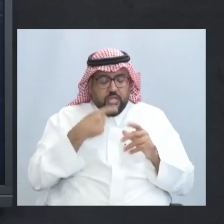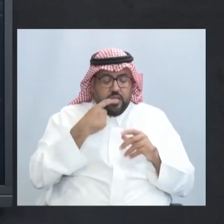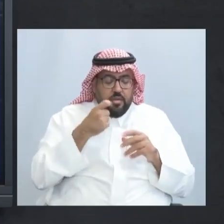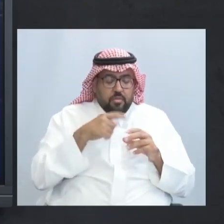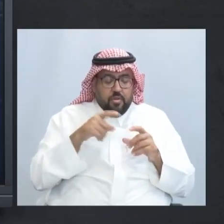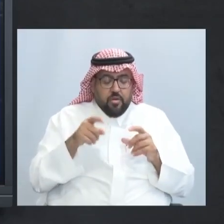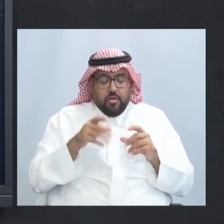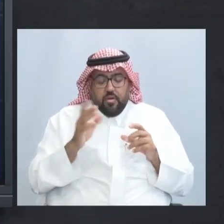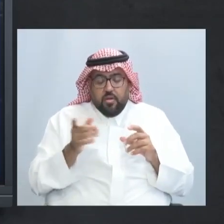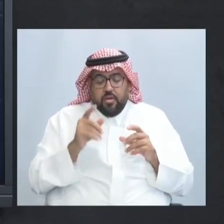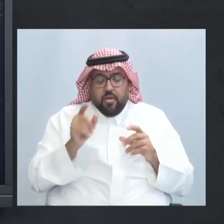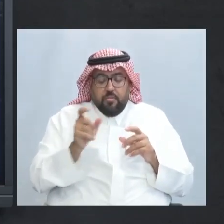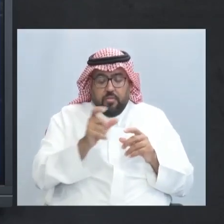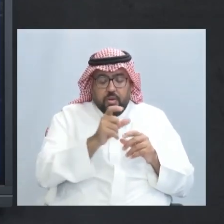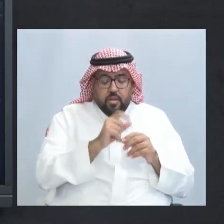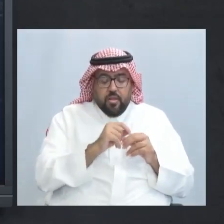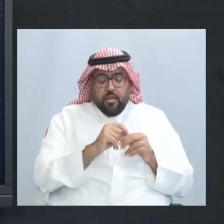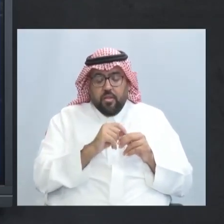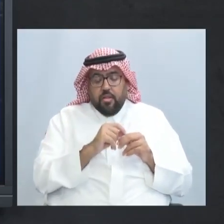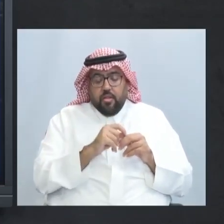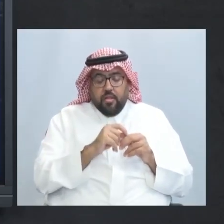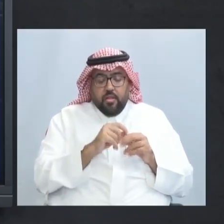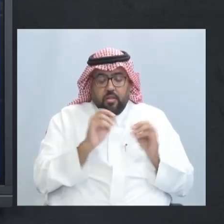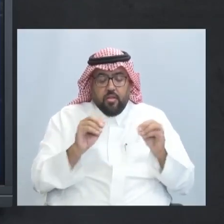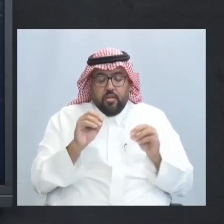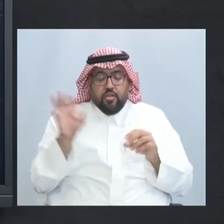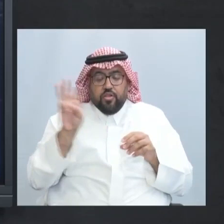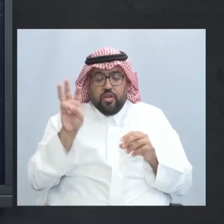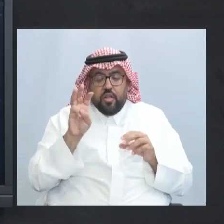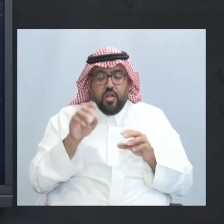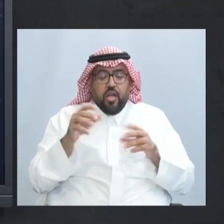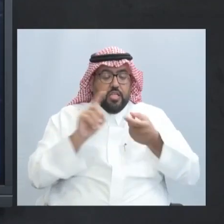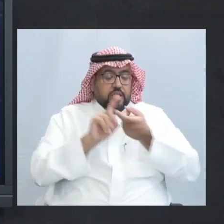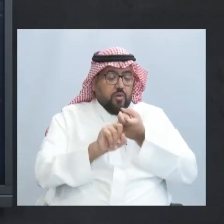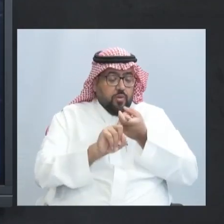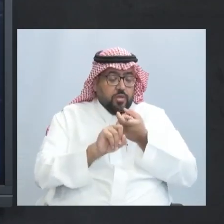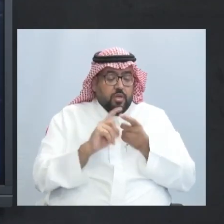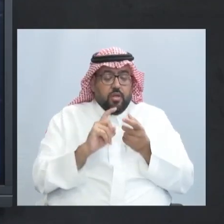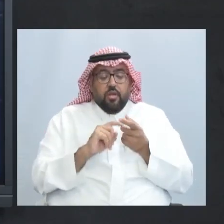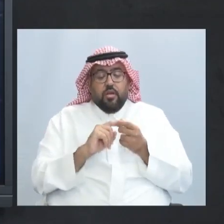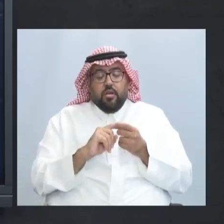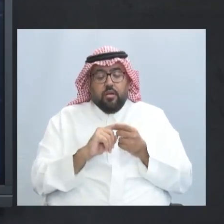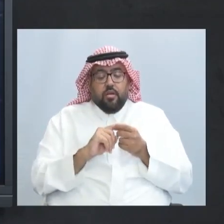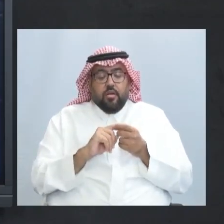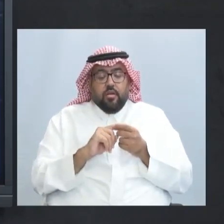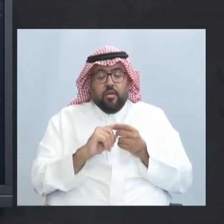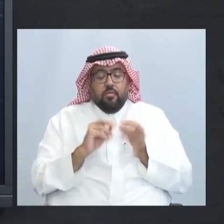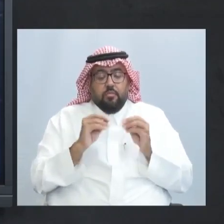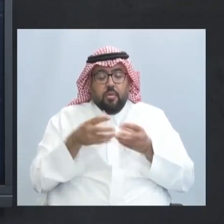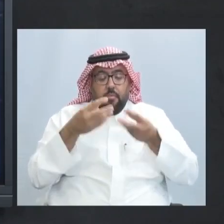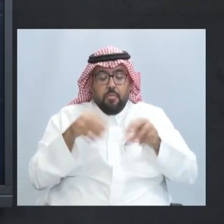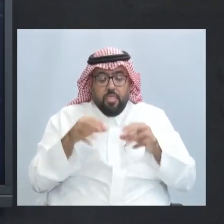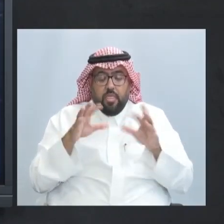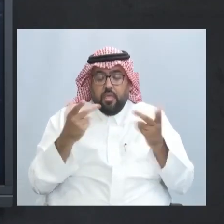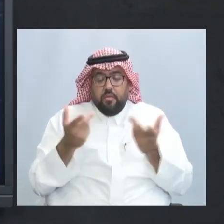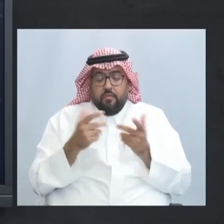لانها تبدا بتحديد المناطق ثم عمليات تحديد شريك التزاوج وكذلك وضع البيض ثم